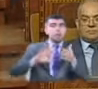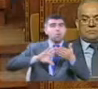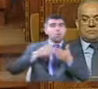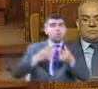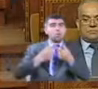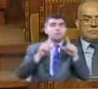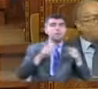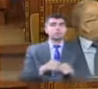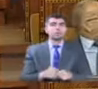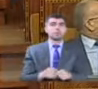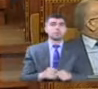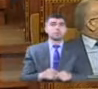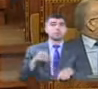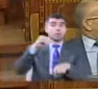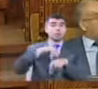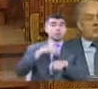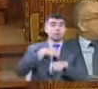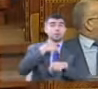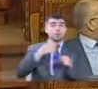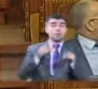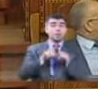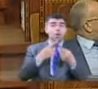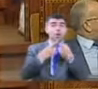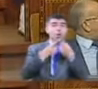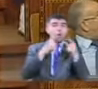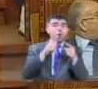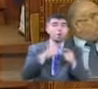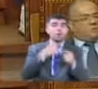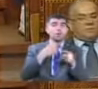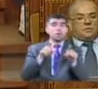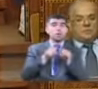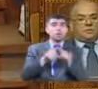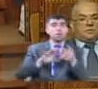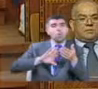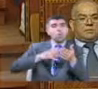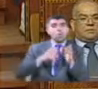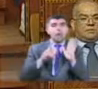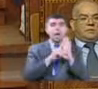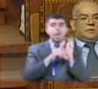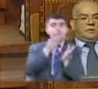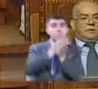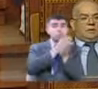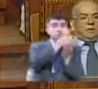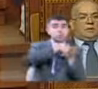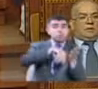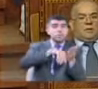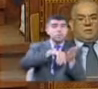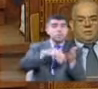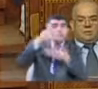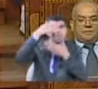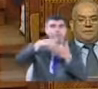الاجتماعي؟ أي حصيلة في مجال حرية الإعلام وحقوق الإنسان لتعزيز مكانة المغرب